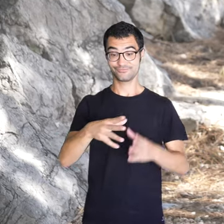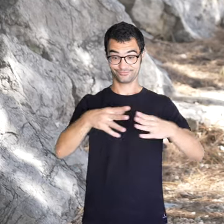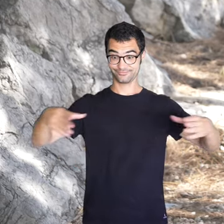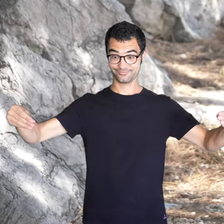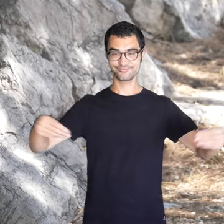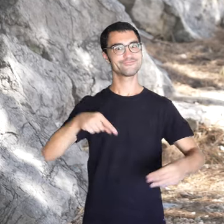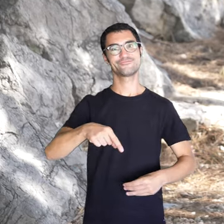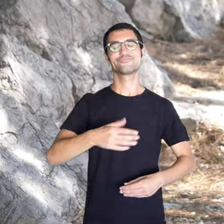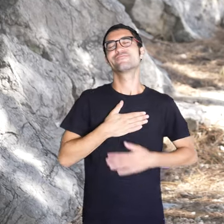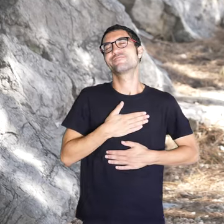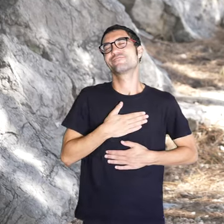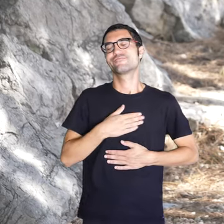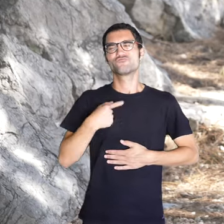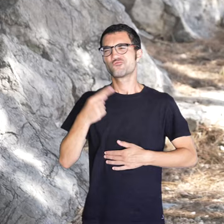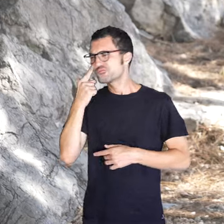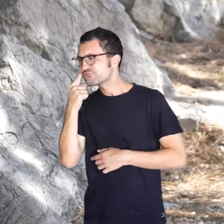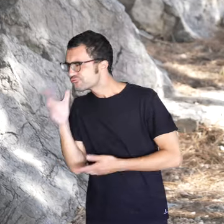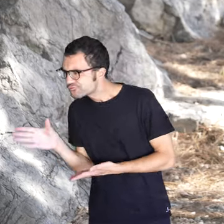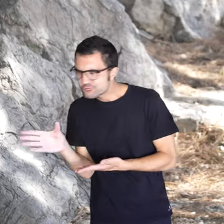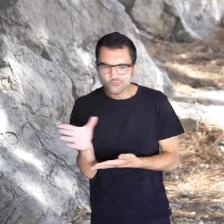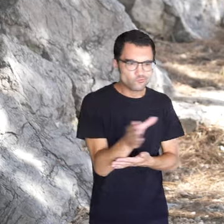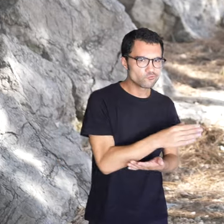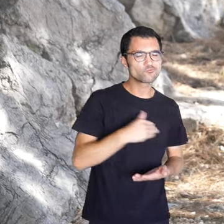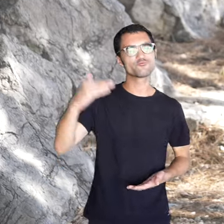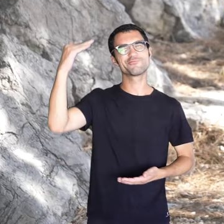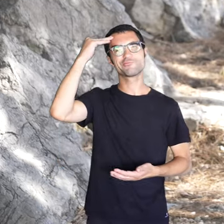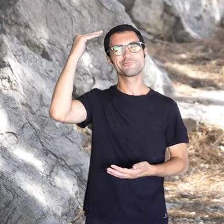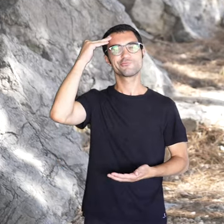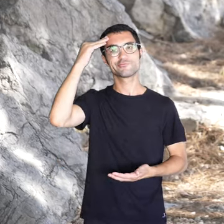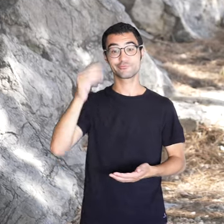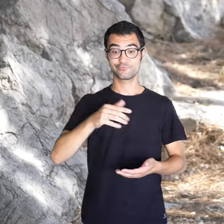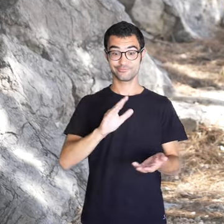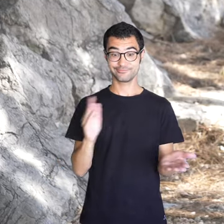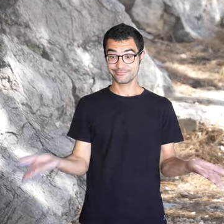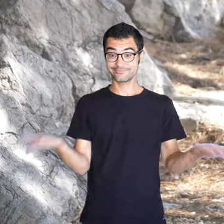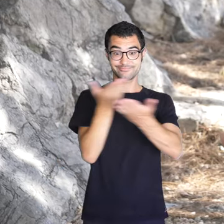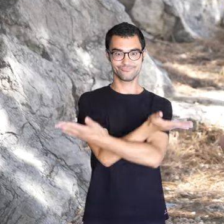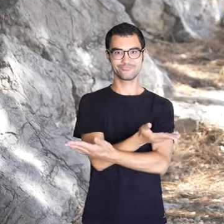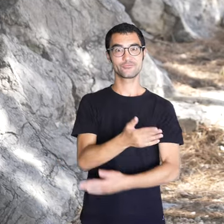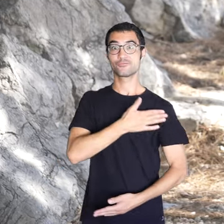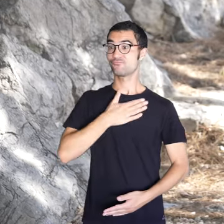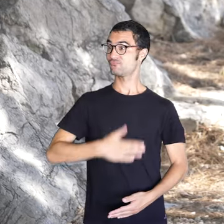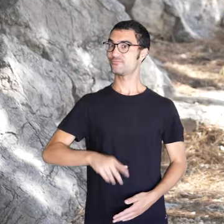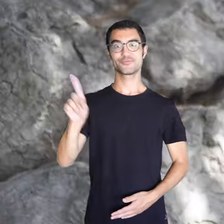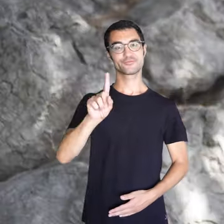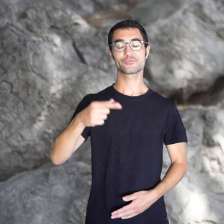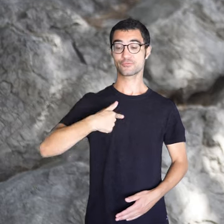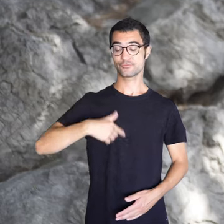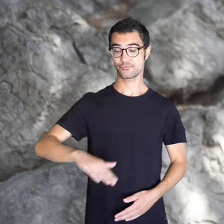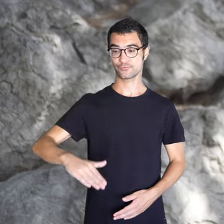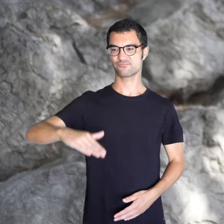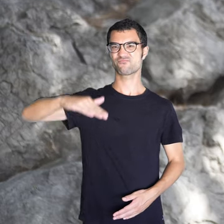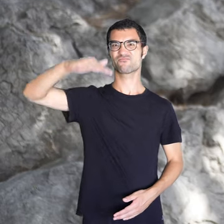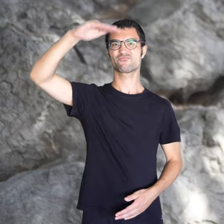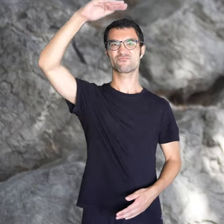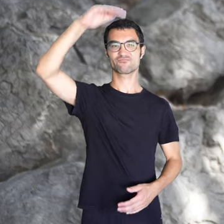conec de pam a pam, diguem. O sigui, és el barco de... O sigui, no ho voldria canviar, jo. Si qualque dia hagués de créixer, sí que